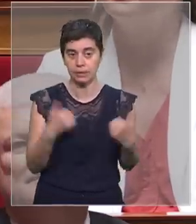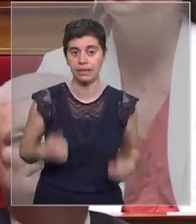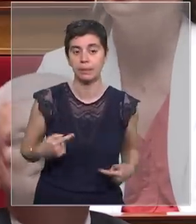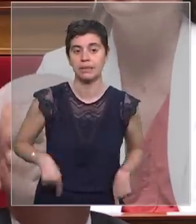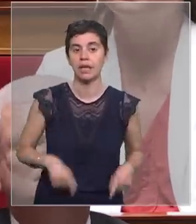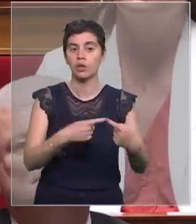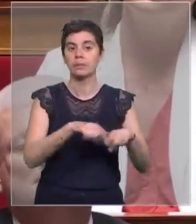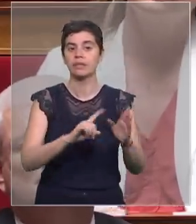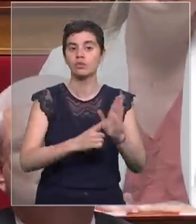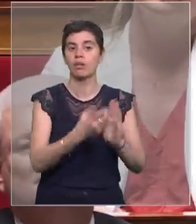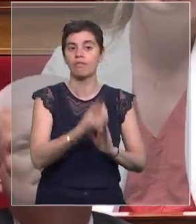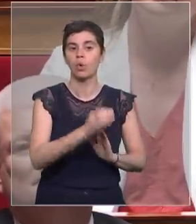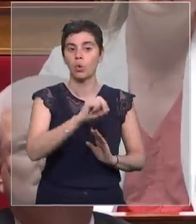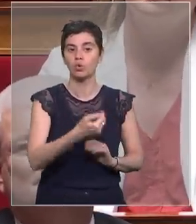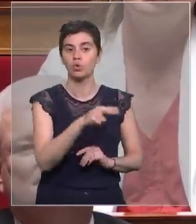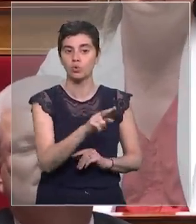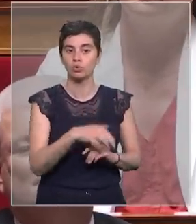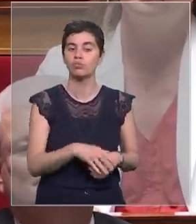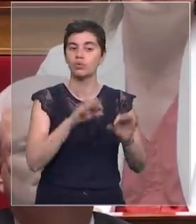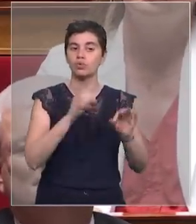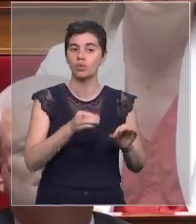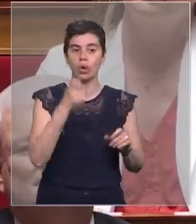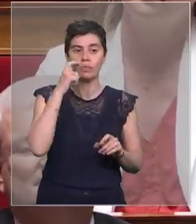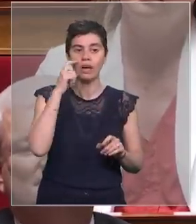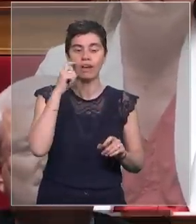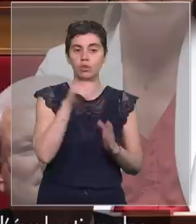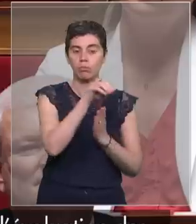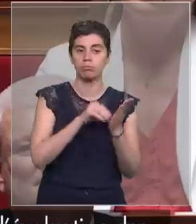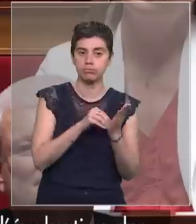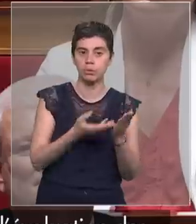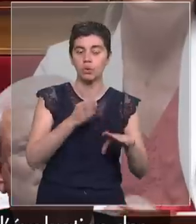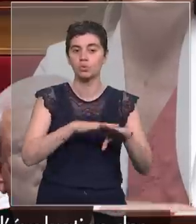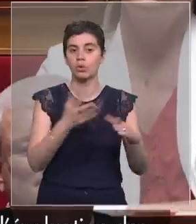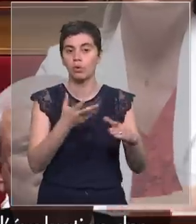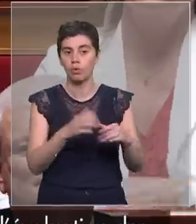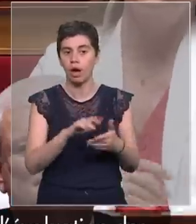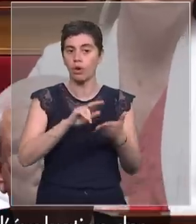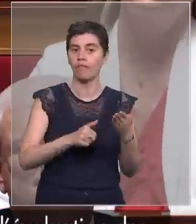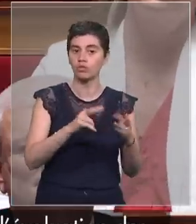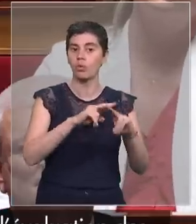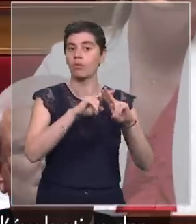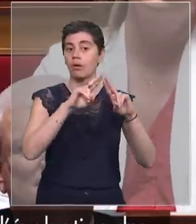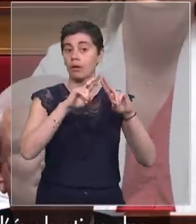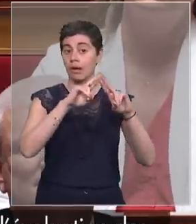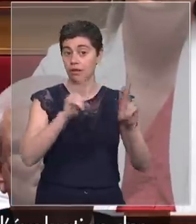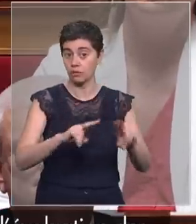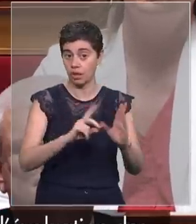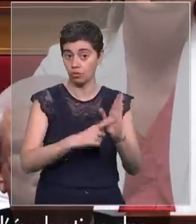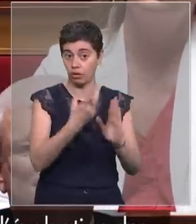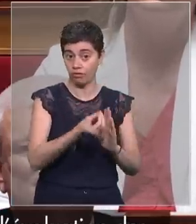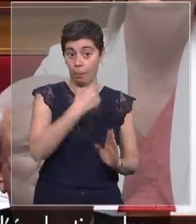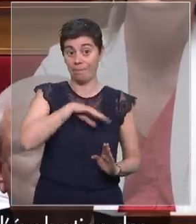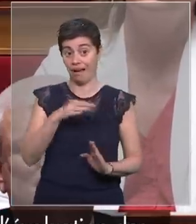des droits de l'enfant des Nations Unies vient de rendre ses observations sur l'application de la Convention internationale des droits de l'enfant par la